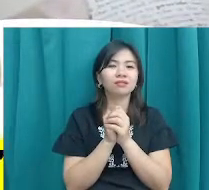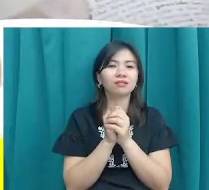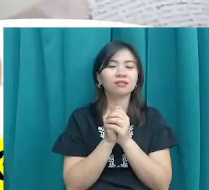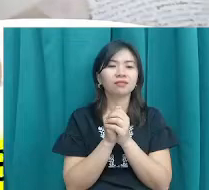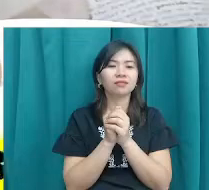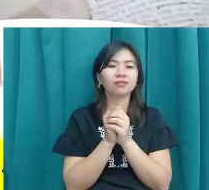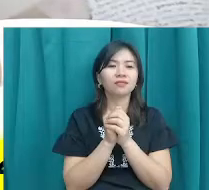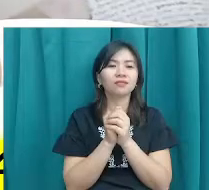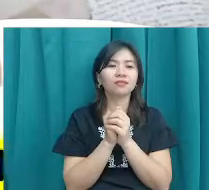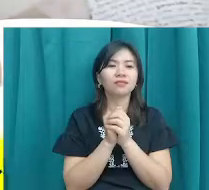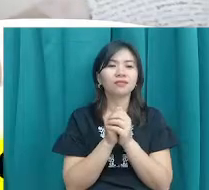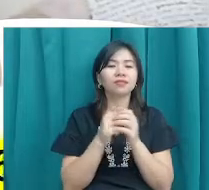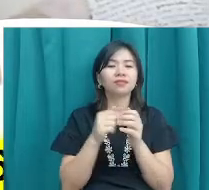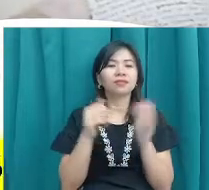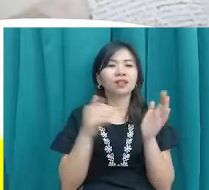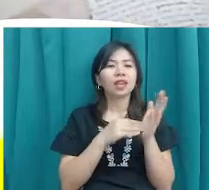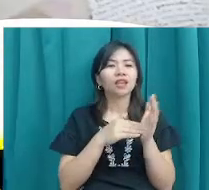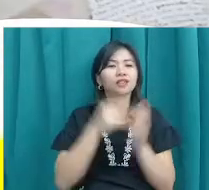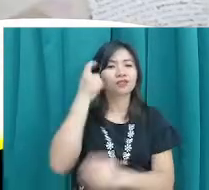for